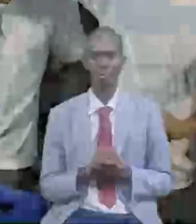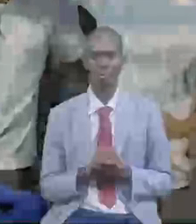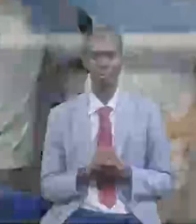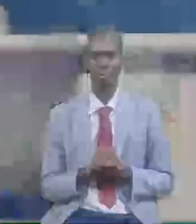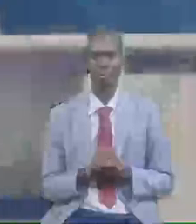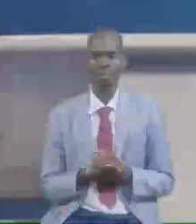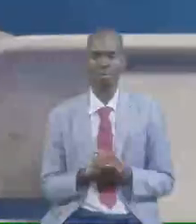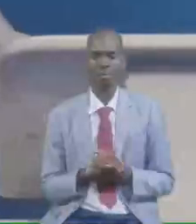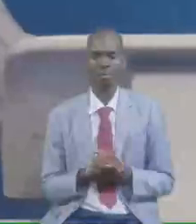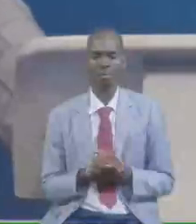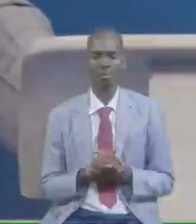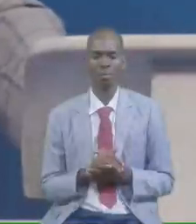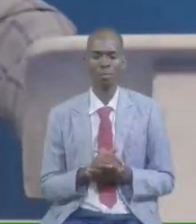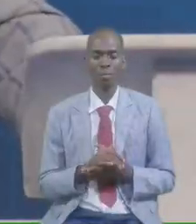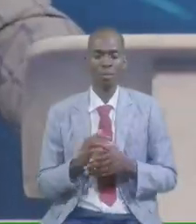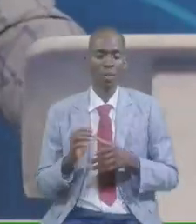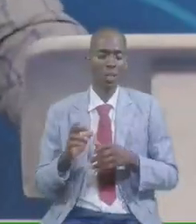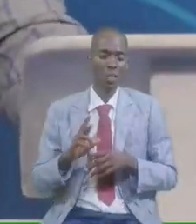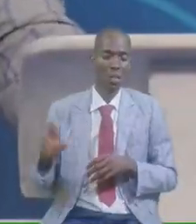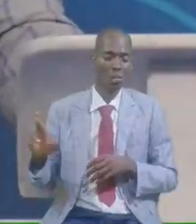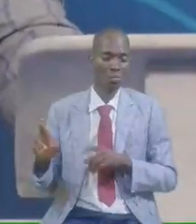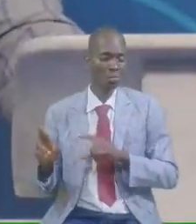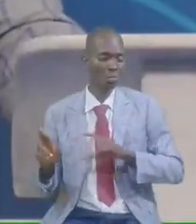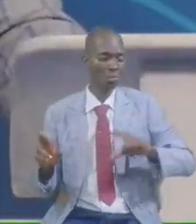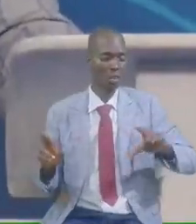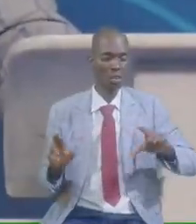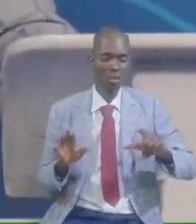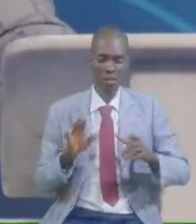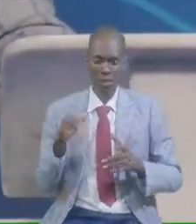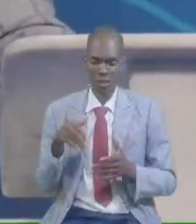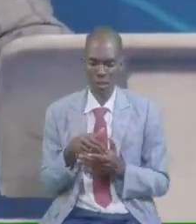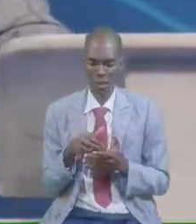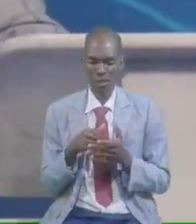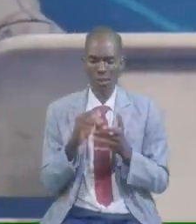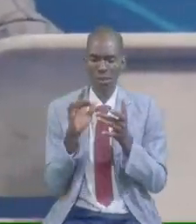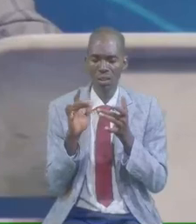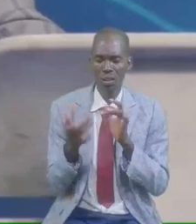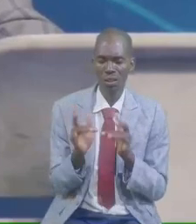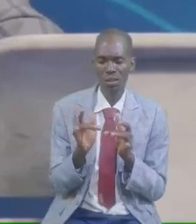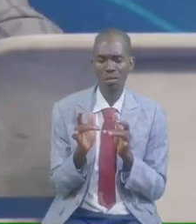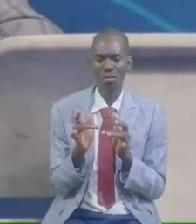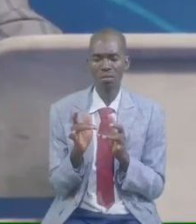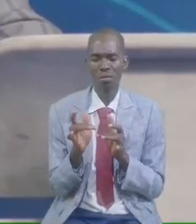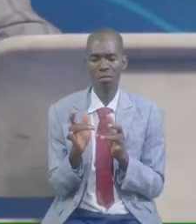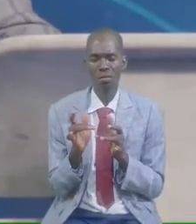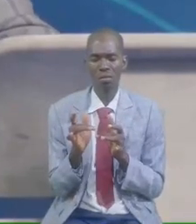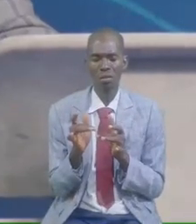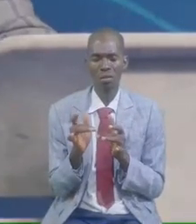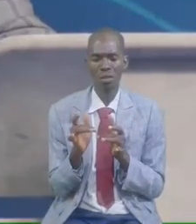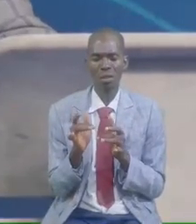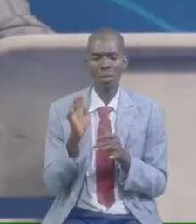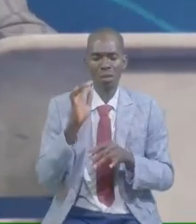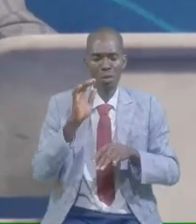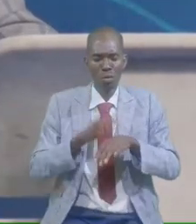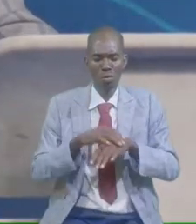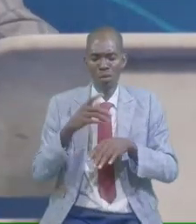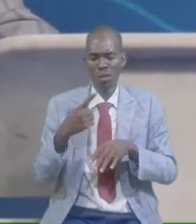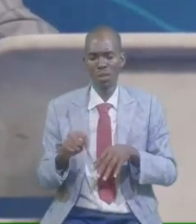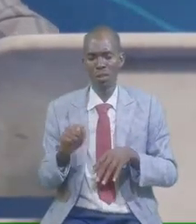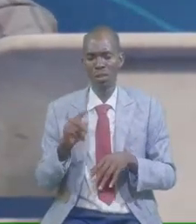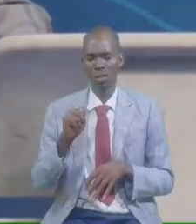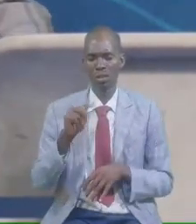Ici, à gauche, à droite, au milieu, en ligne, à la télévision, à